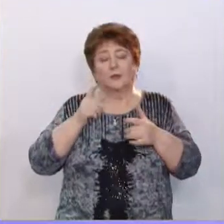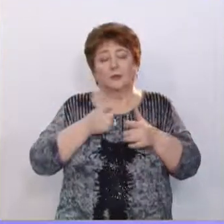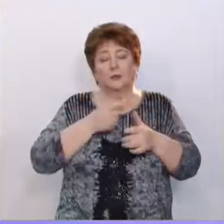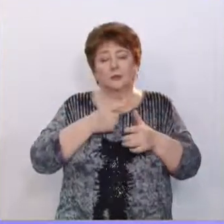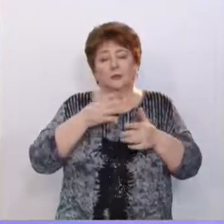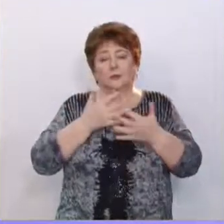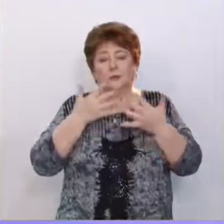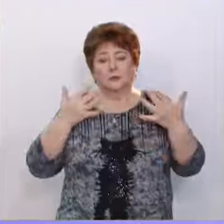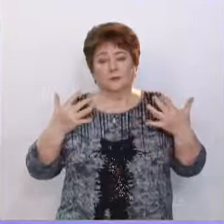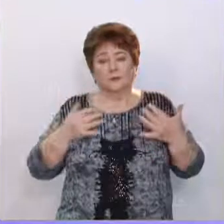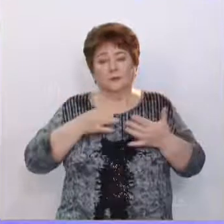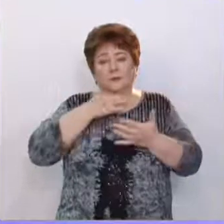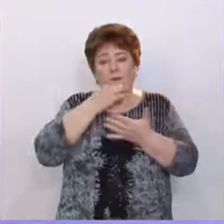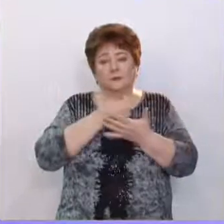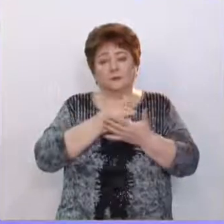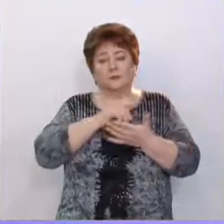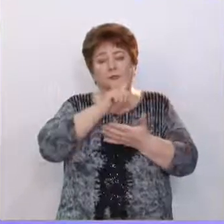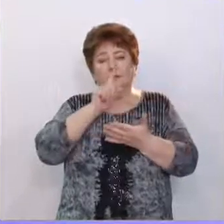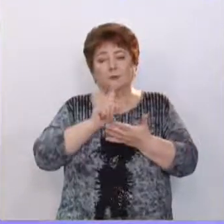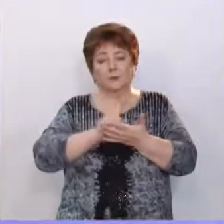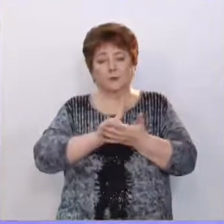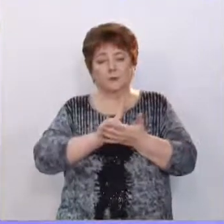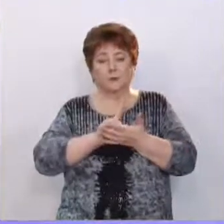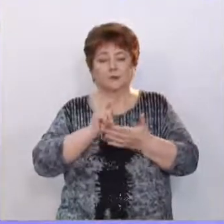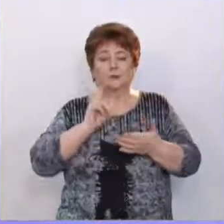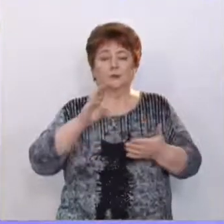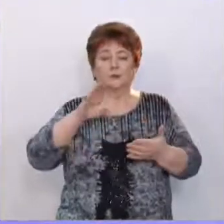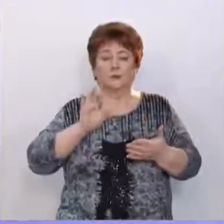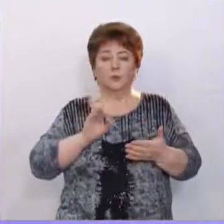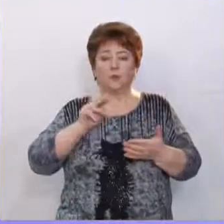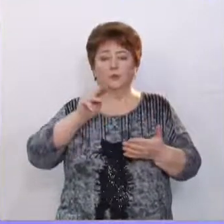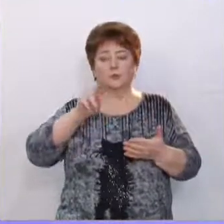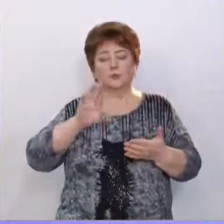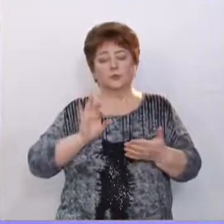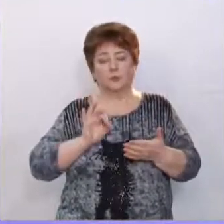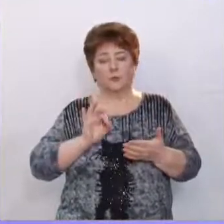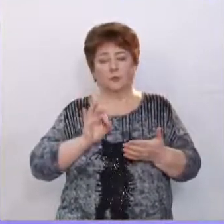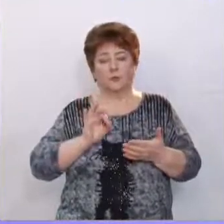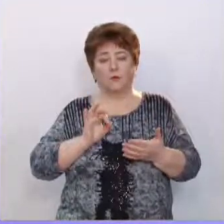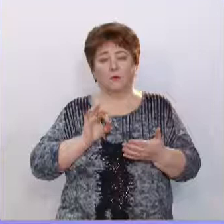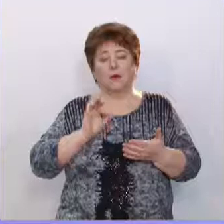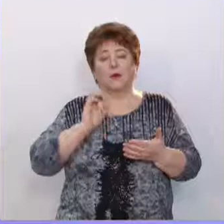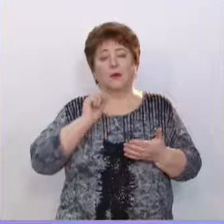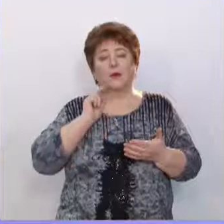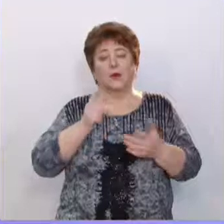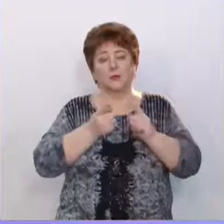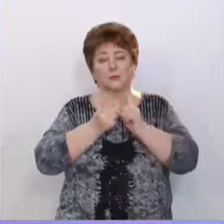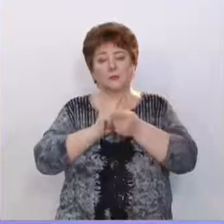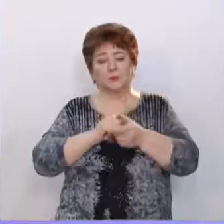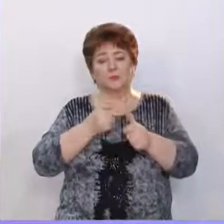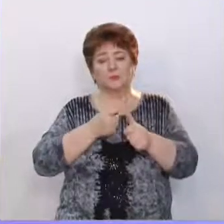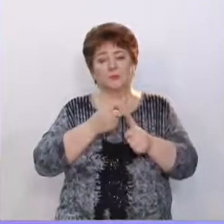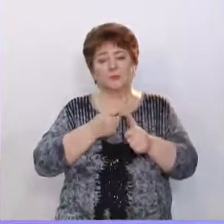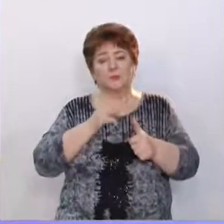обозначает предмет и отвечает на вопросы «кто?». Что? Как изменяются